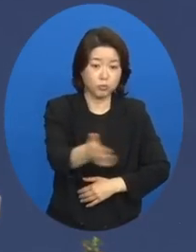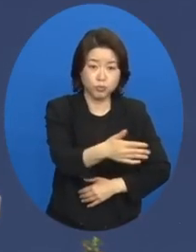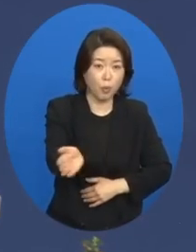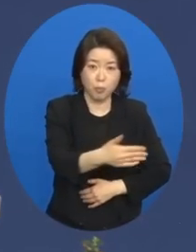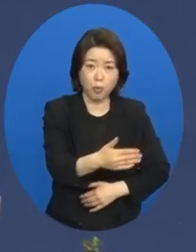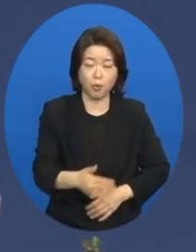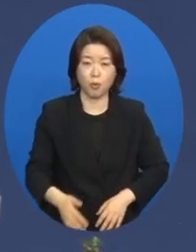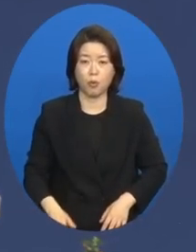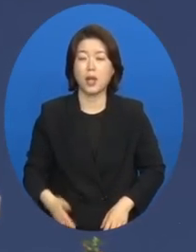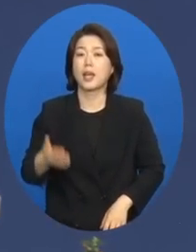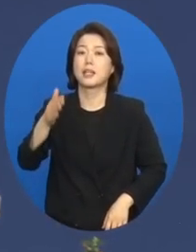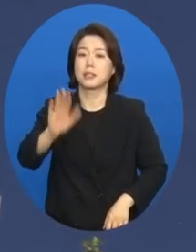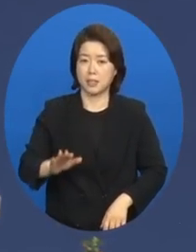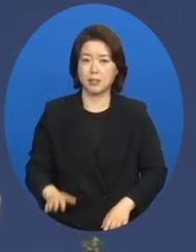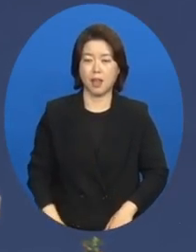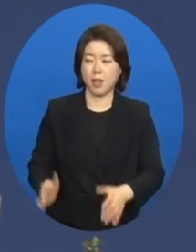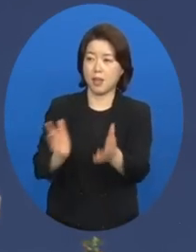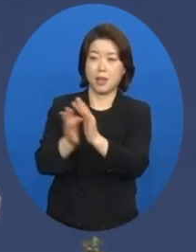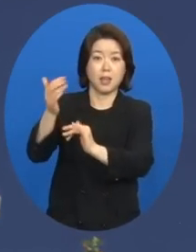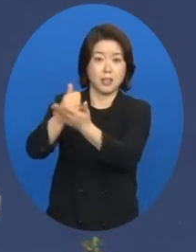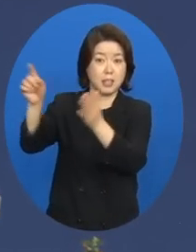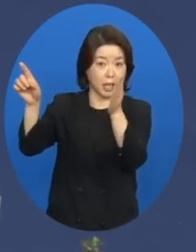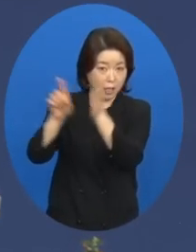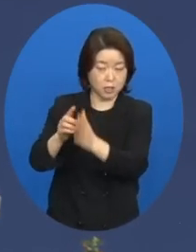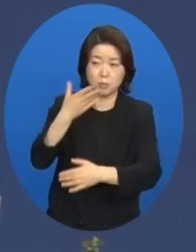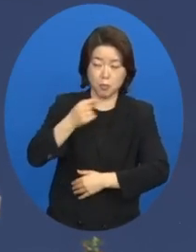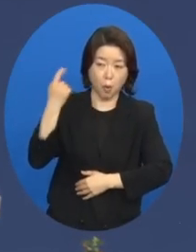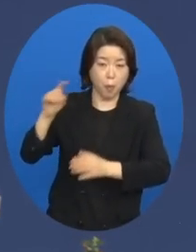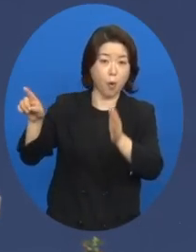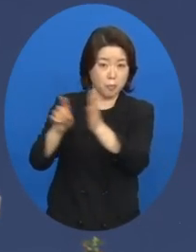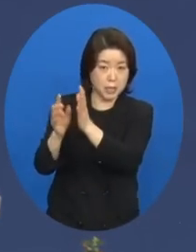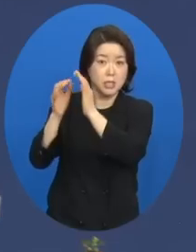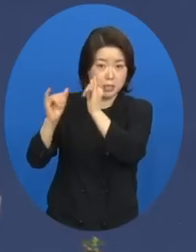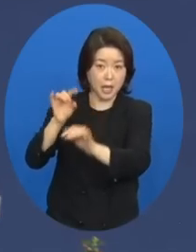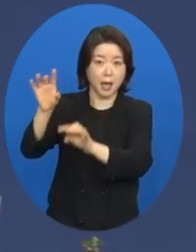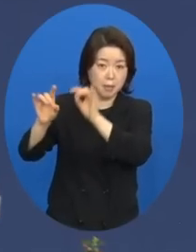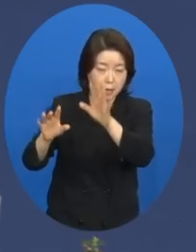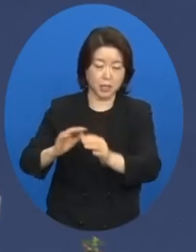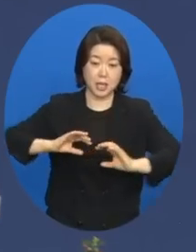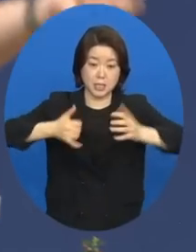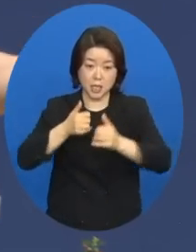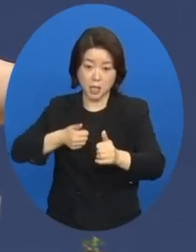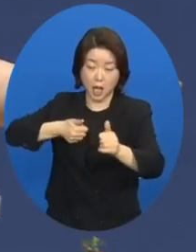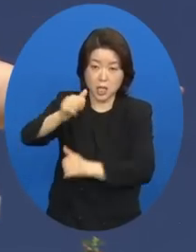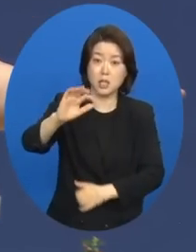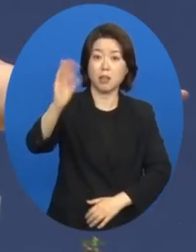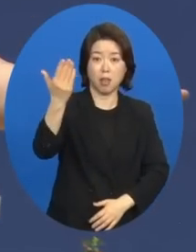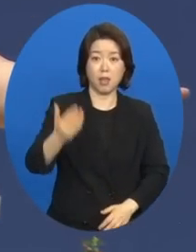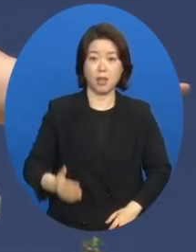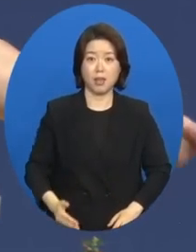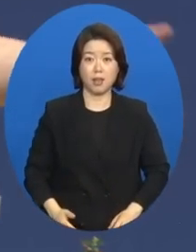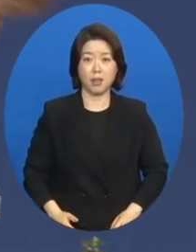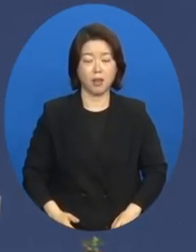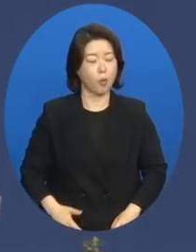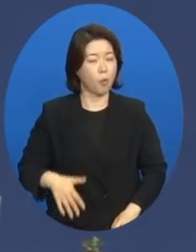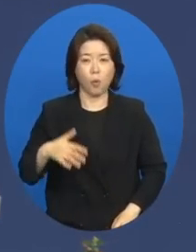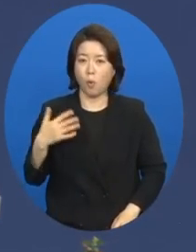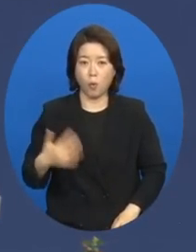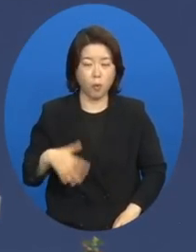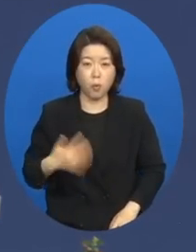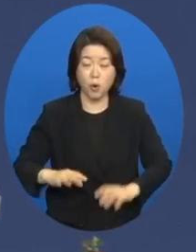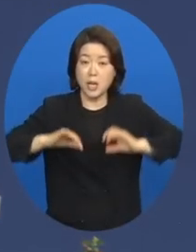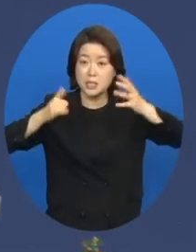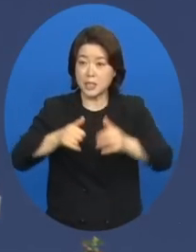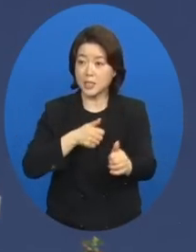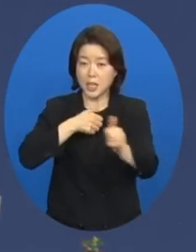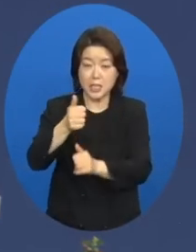없어요. 그런데 예수를 믿고 복음을 믿는 자마다 세상을 이기도록 돼 있다는 거예요. 그러면 세상을